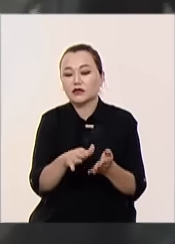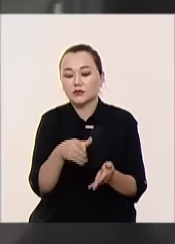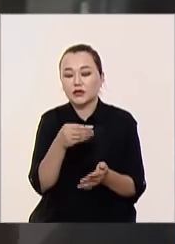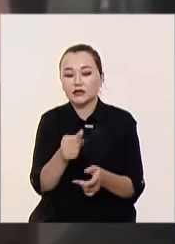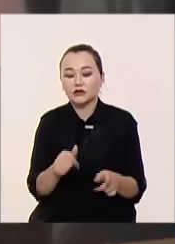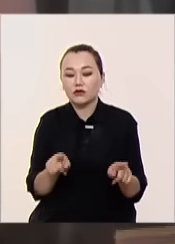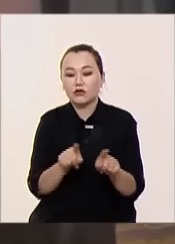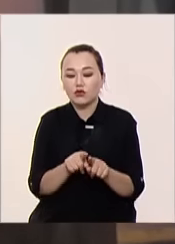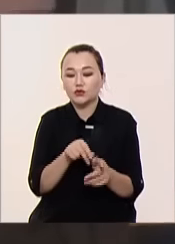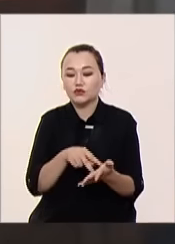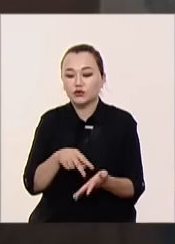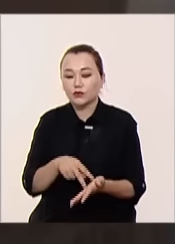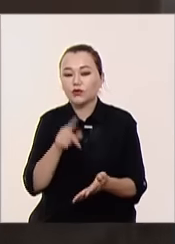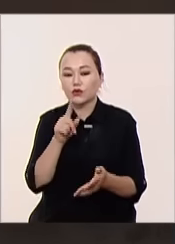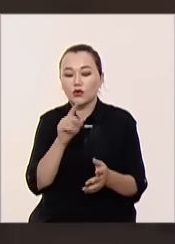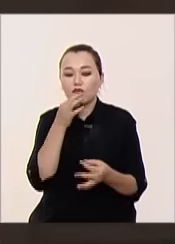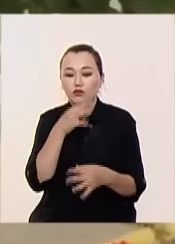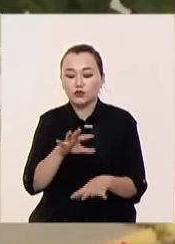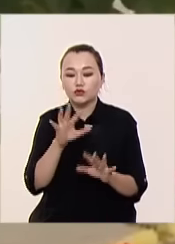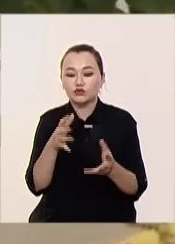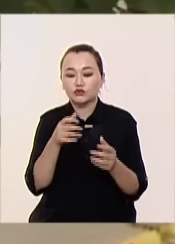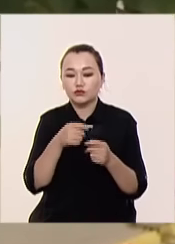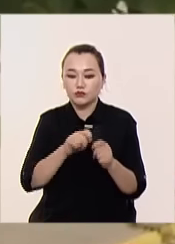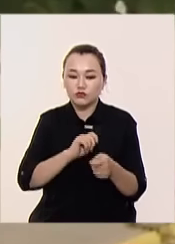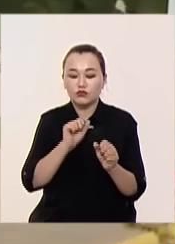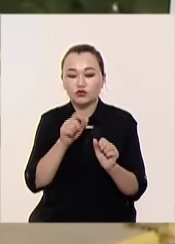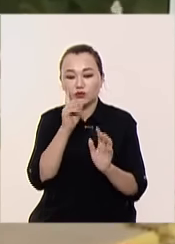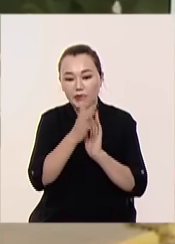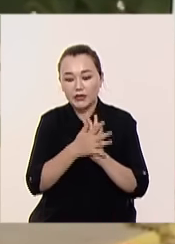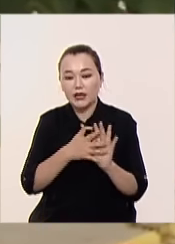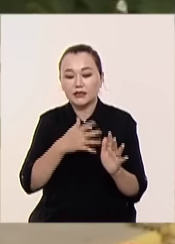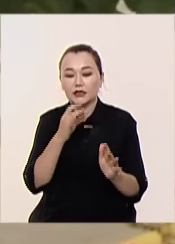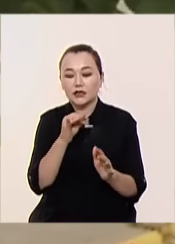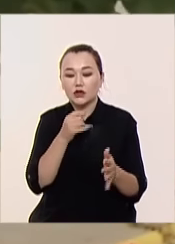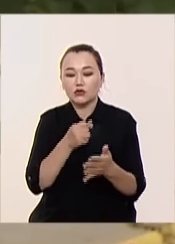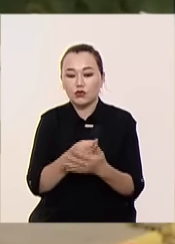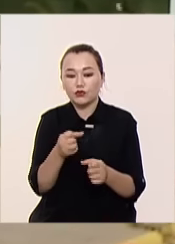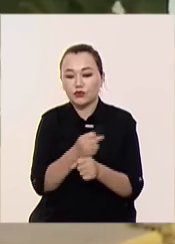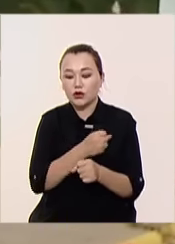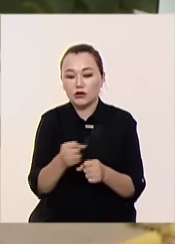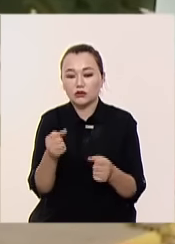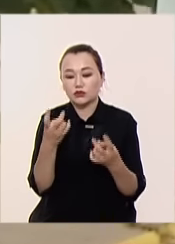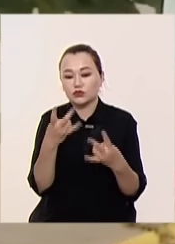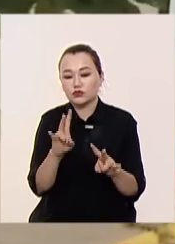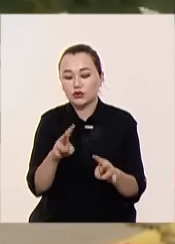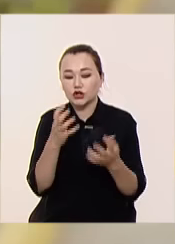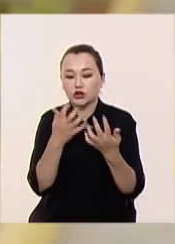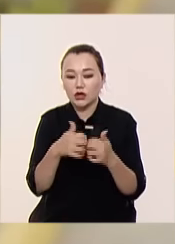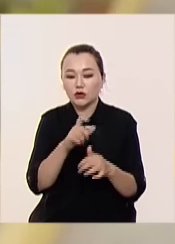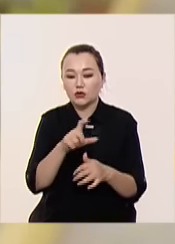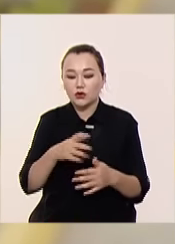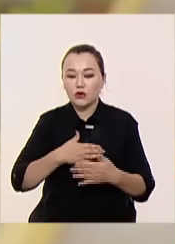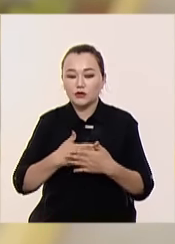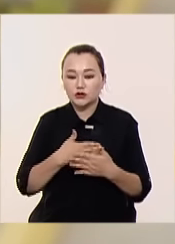такому тарифу. Но в любом случае кондуктор всегда может войти в положение и не доводить дело до драки, считают общественники.